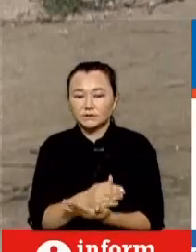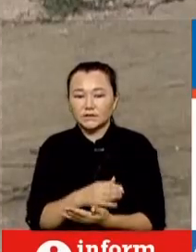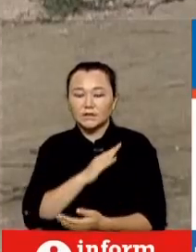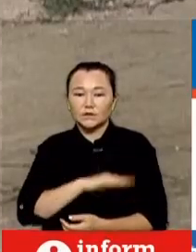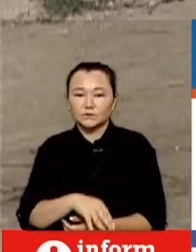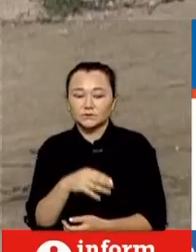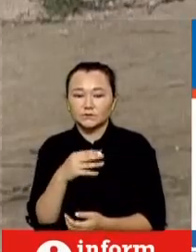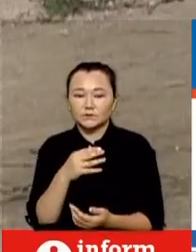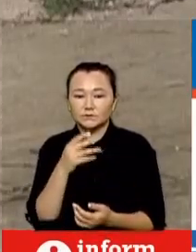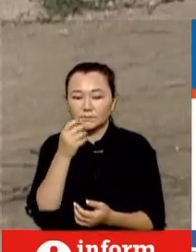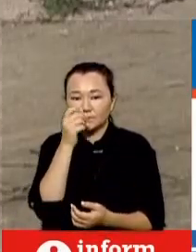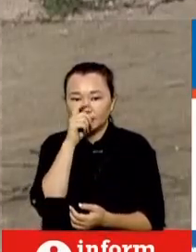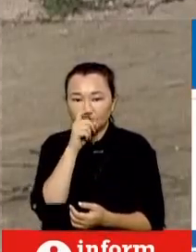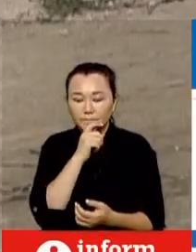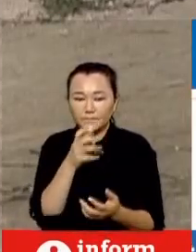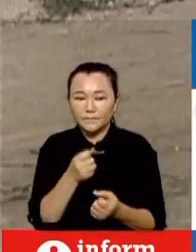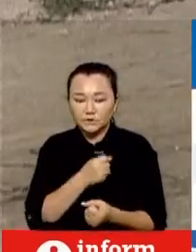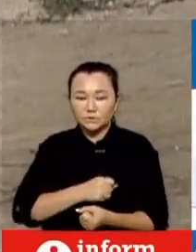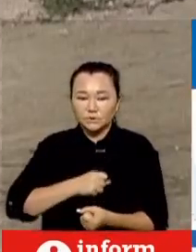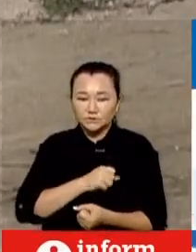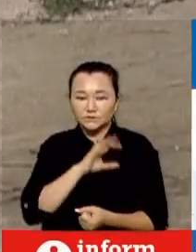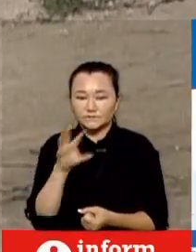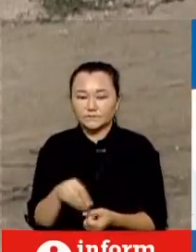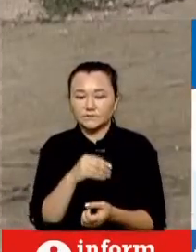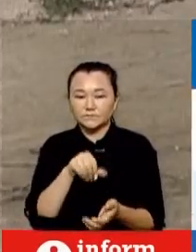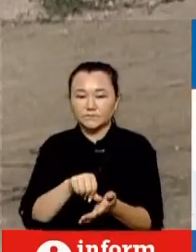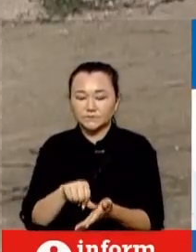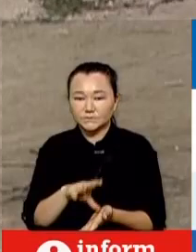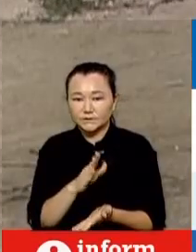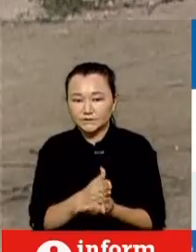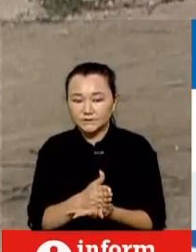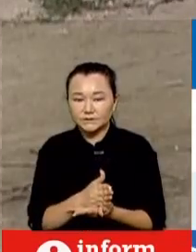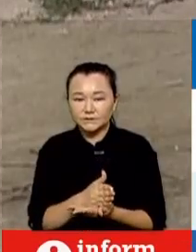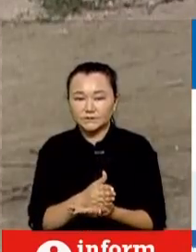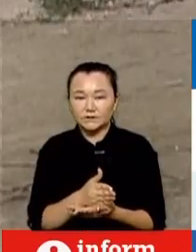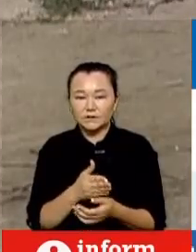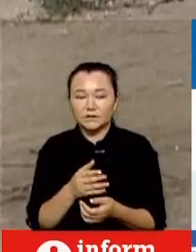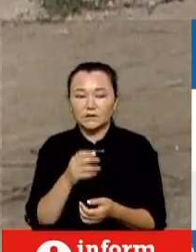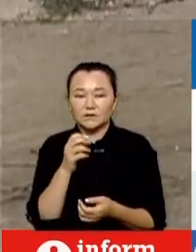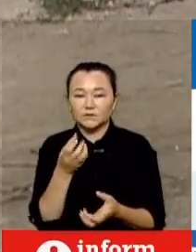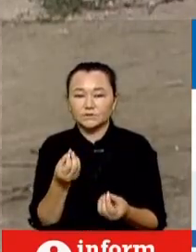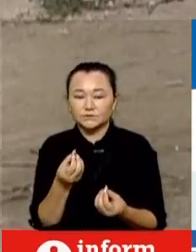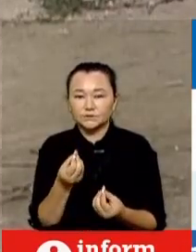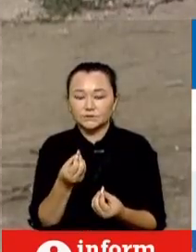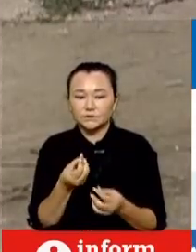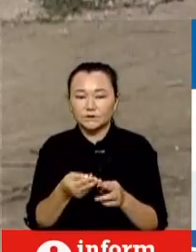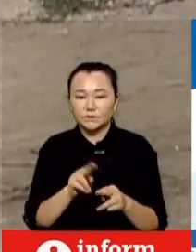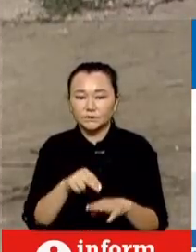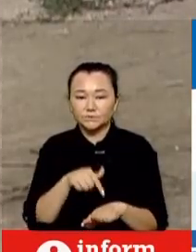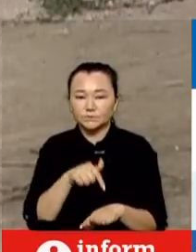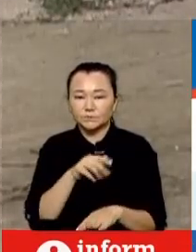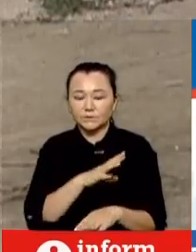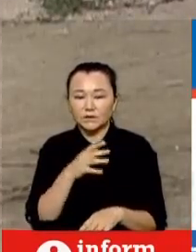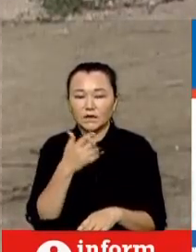огорчение, недоумение, злость, все вот это присутствовало. А еще вот это чувство было,